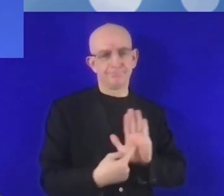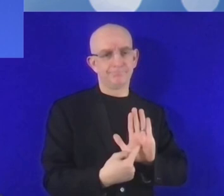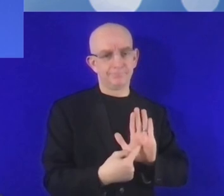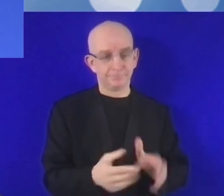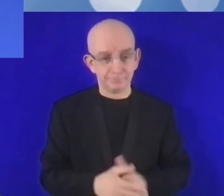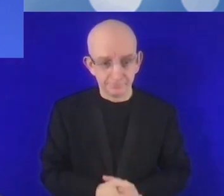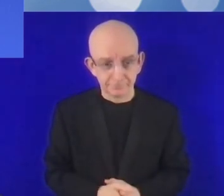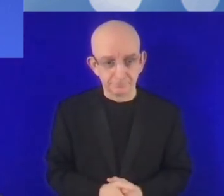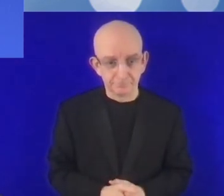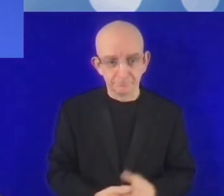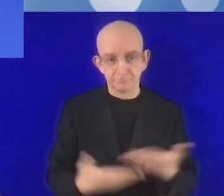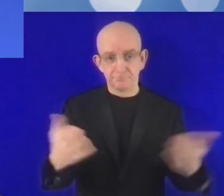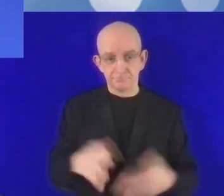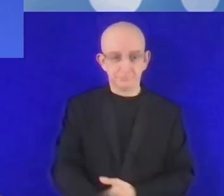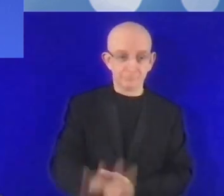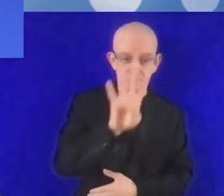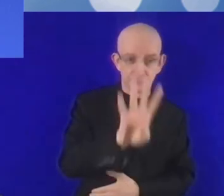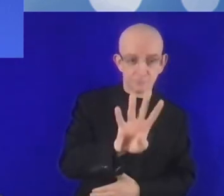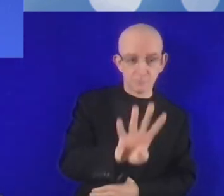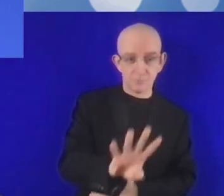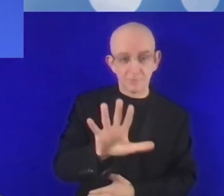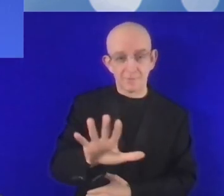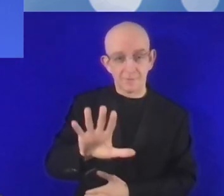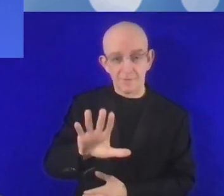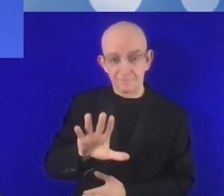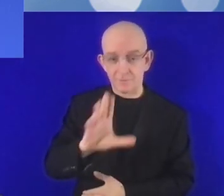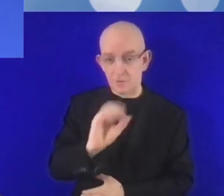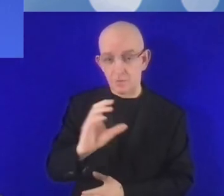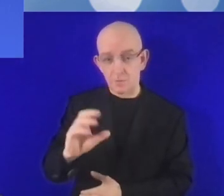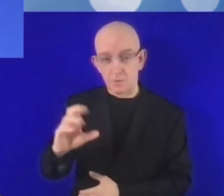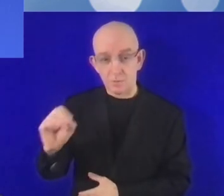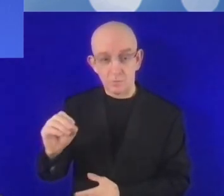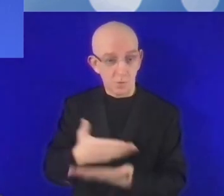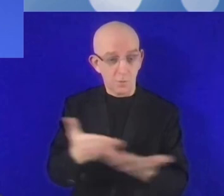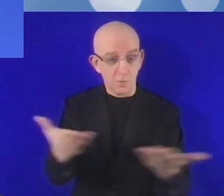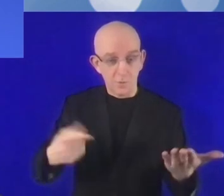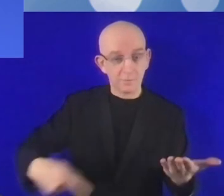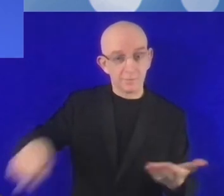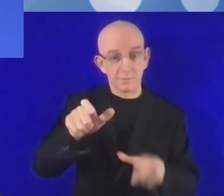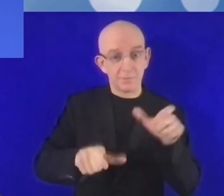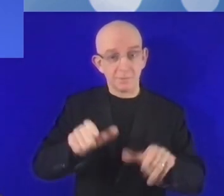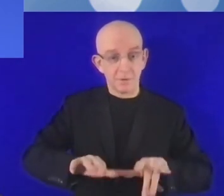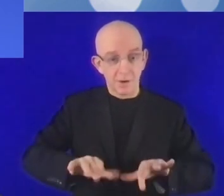一个交流，从各个几十个国家、不同的几大洲、